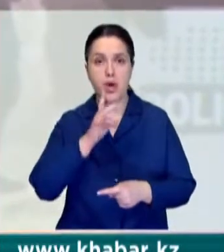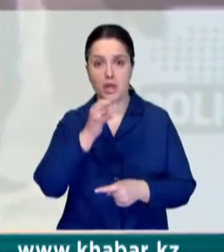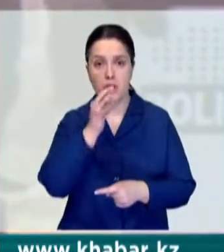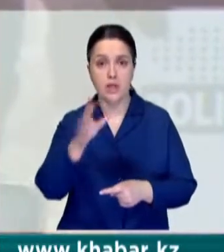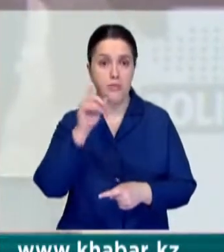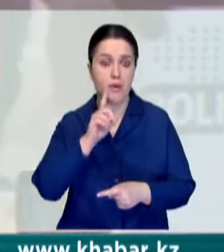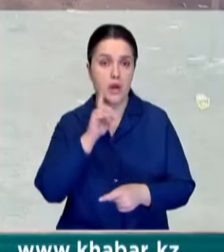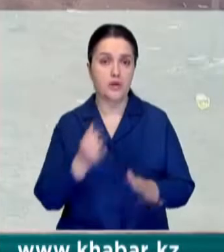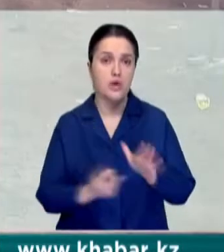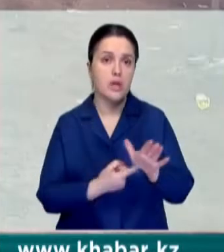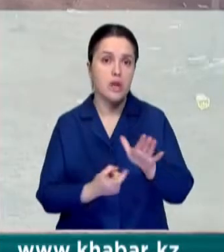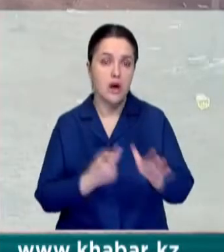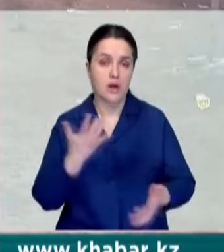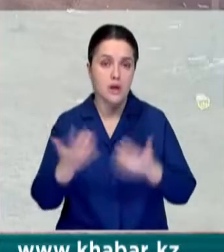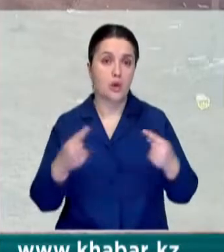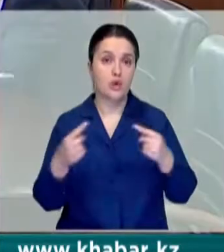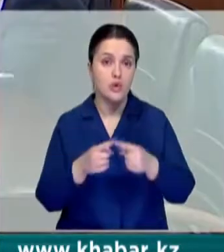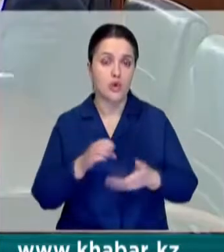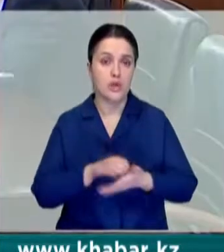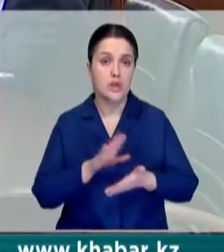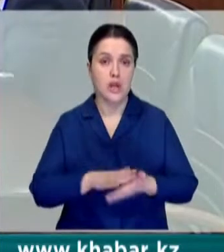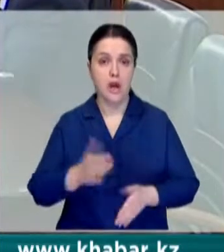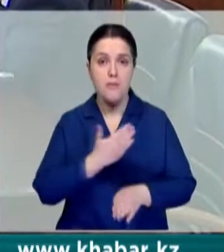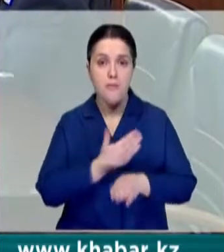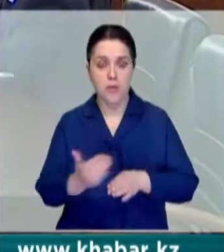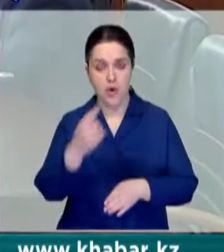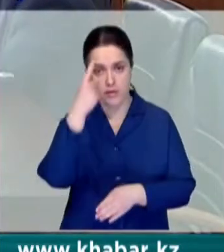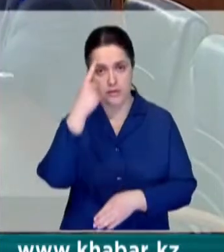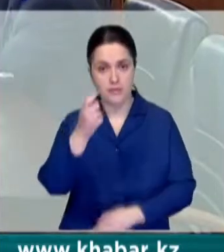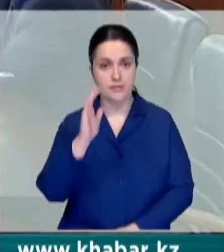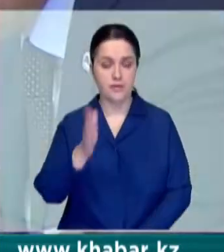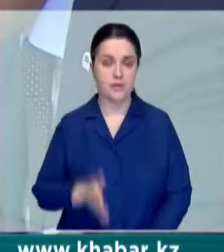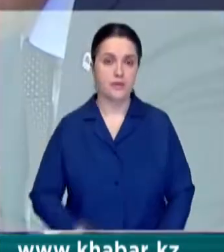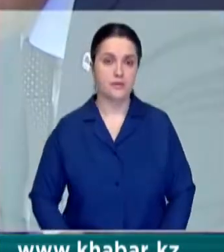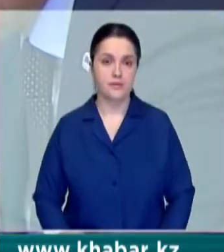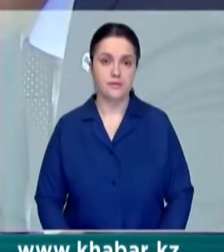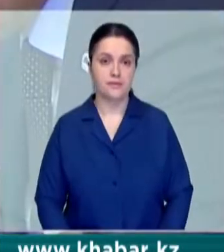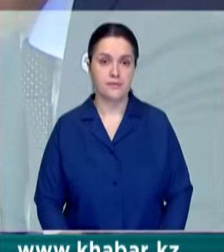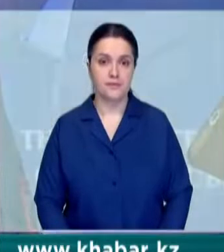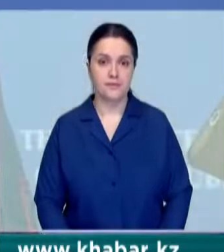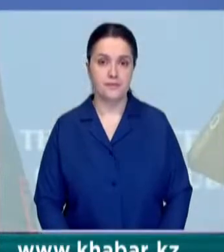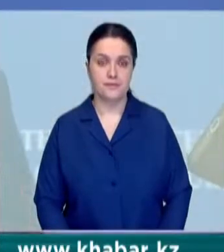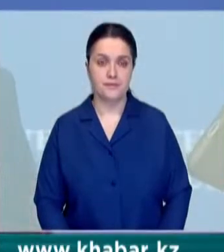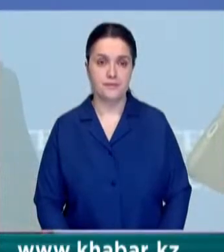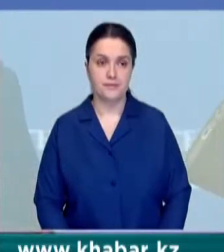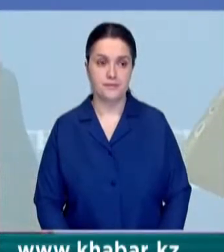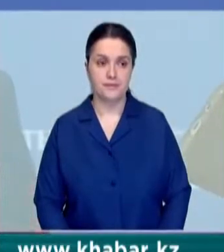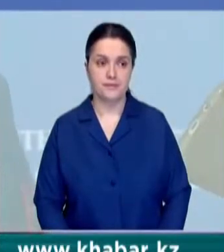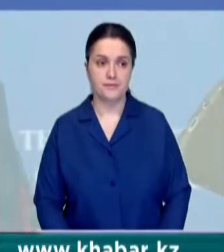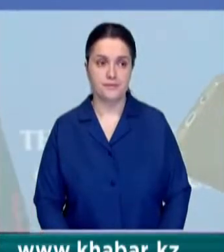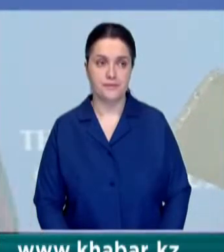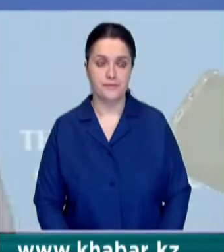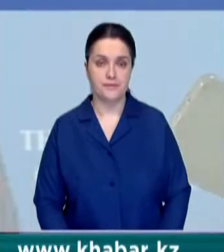не сказал. Пока идет расследование, более точные данные появятся позже, заключил он. В настоящее